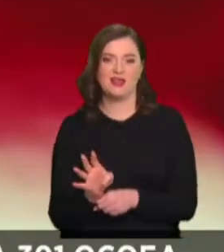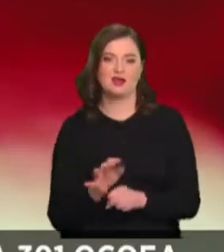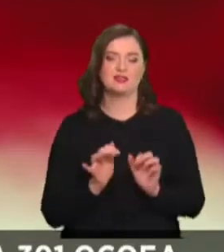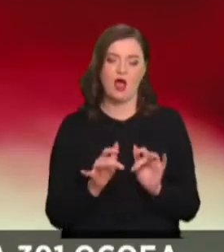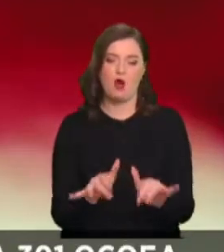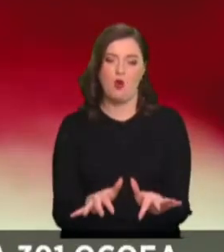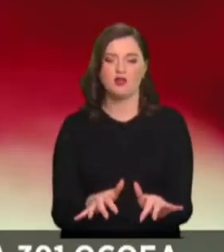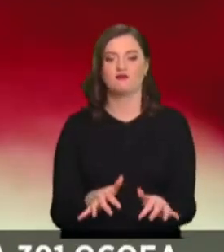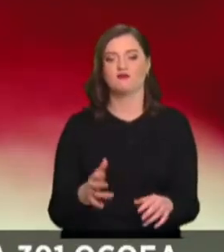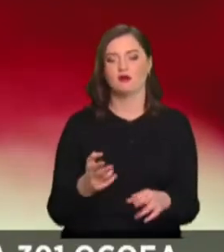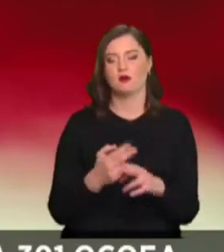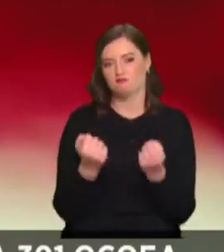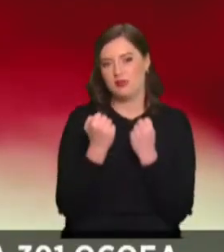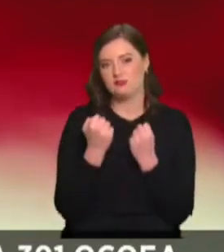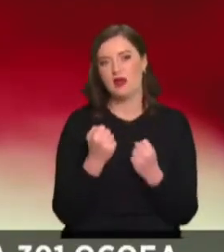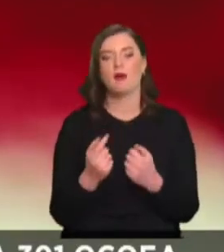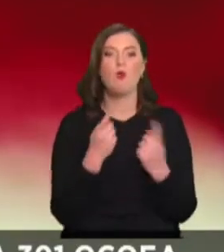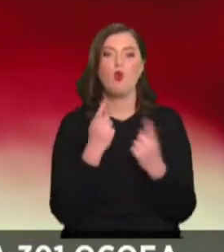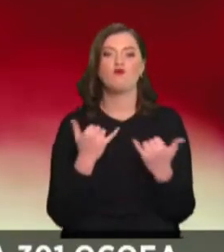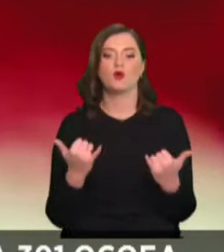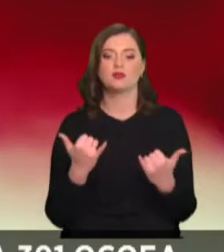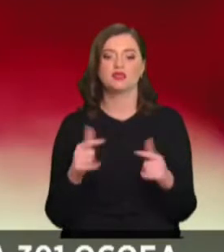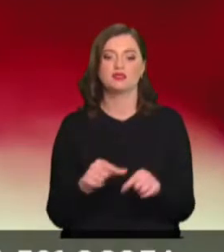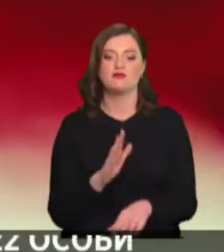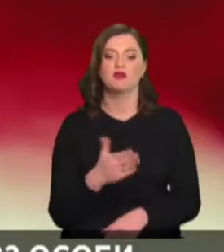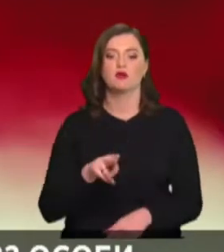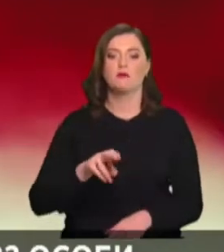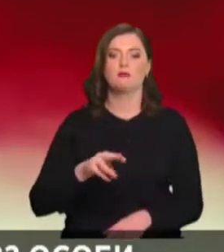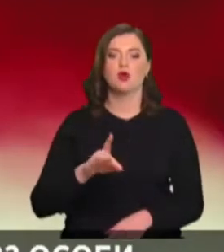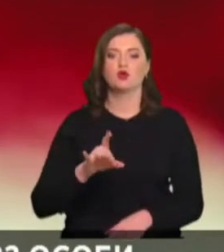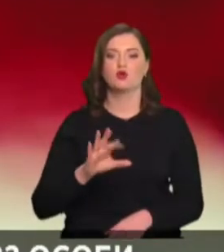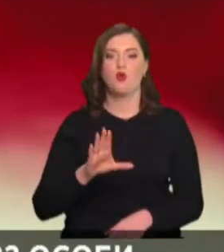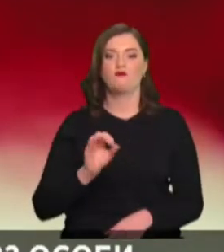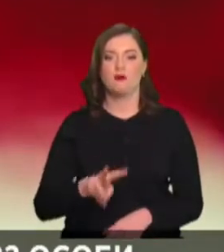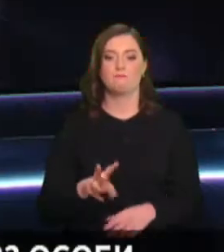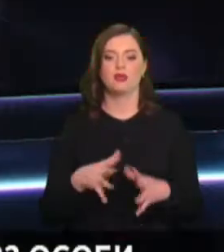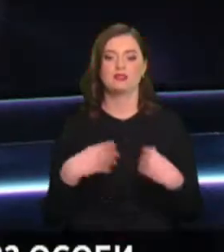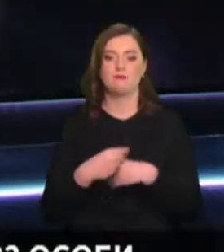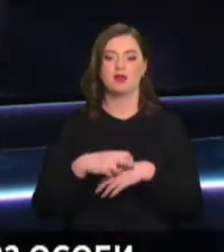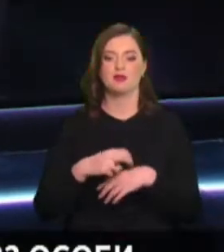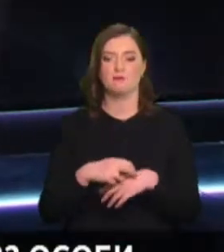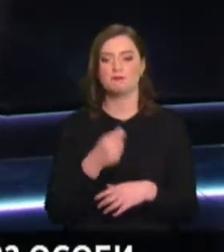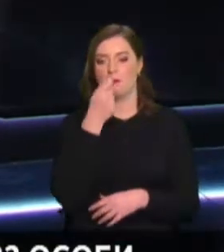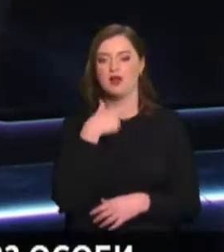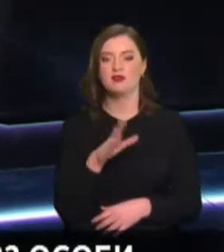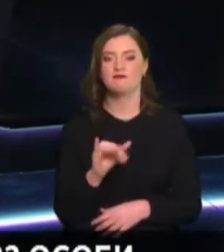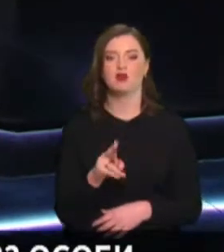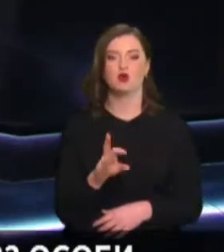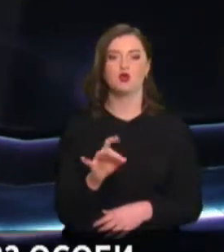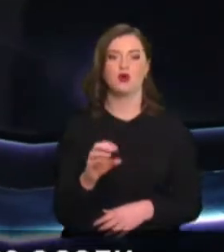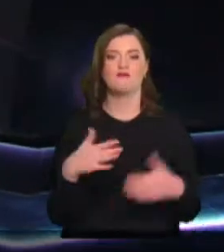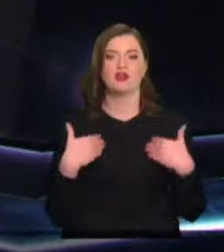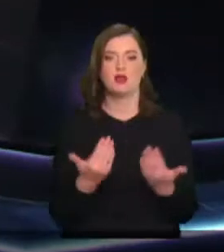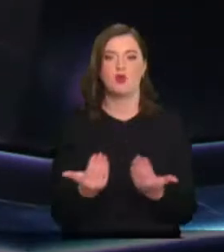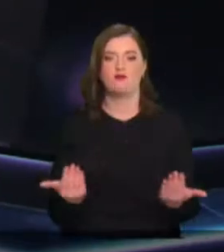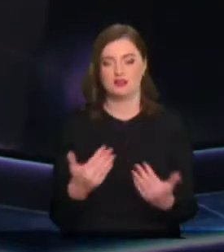заходів безпеки і так далі. Поговоримо зараз з Віктором Петровим, сімейним лікарем. Пане Вікторе, вітаю вас.